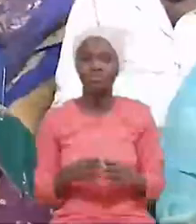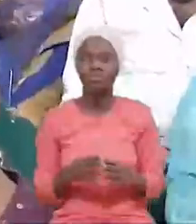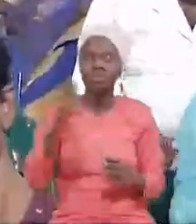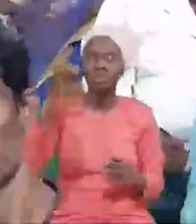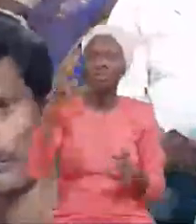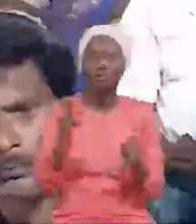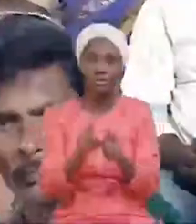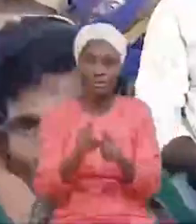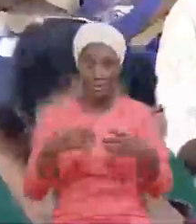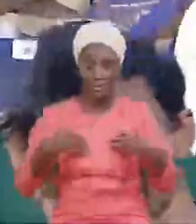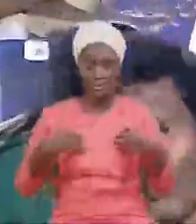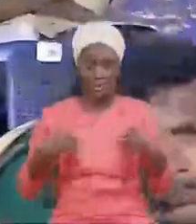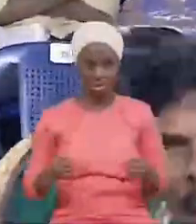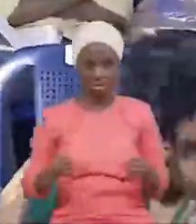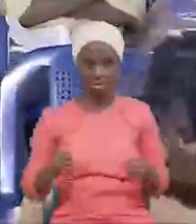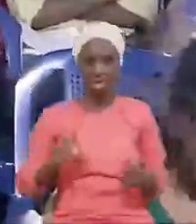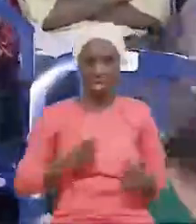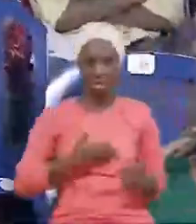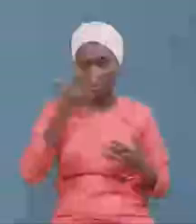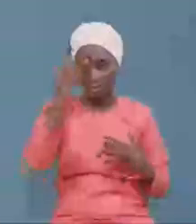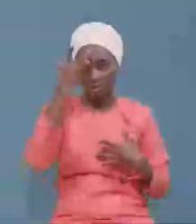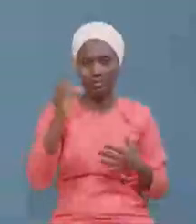mais aussi il guérit nos maladies.